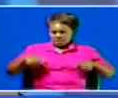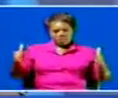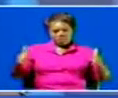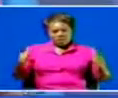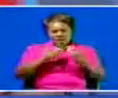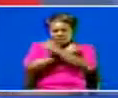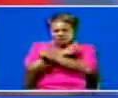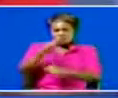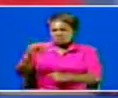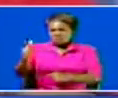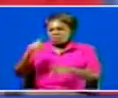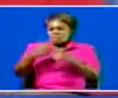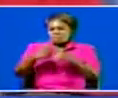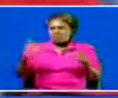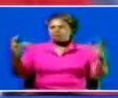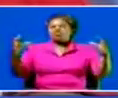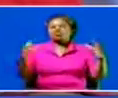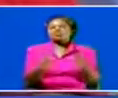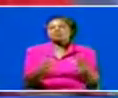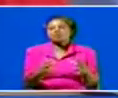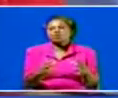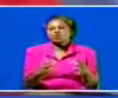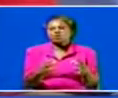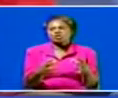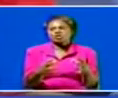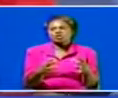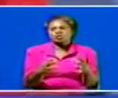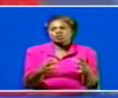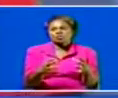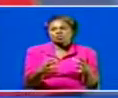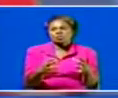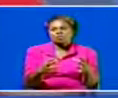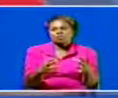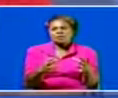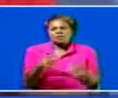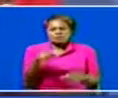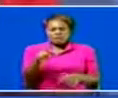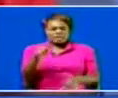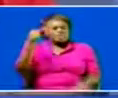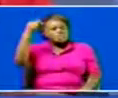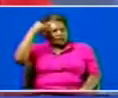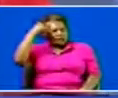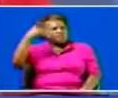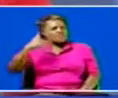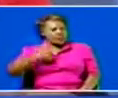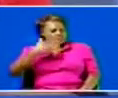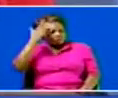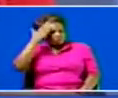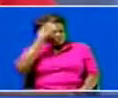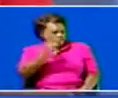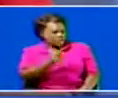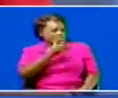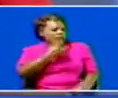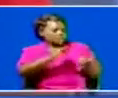wapendana. Lakini katika ile jamii sasa siwajua vidudu watu. Lakini kama wewe una akili na wajua huyu ndiye mume wangu Mwenyezi